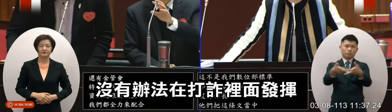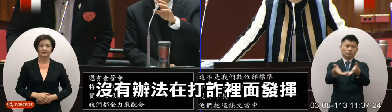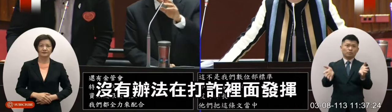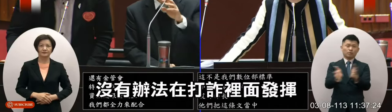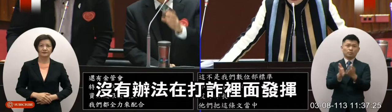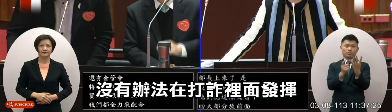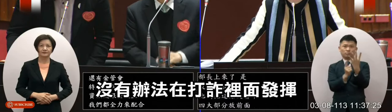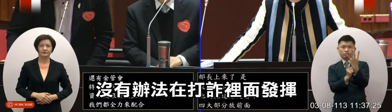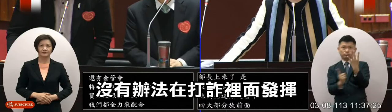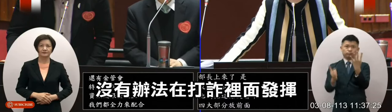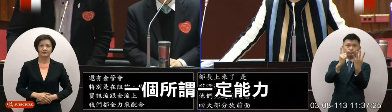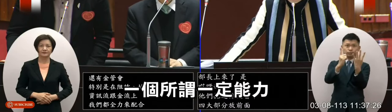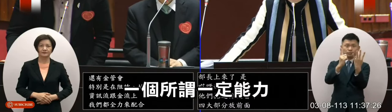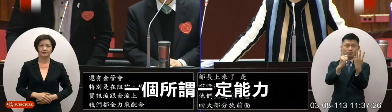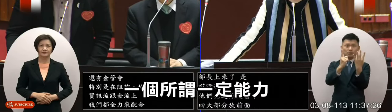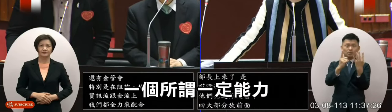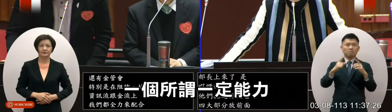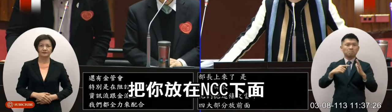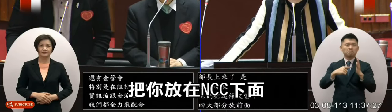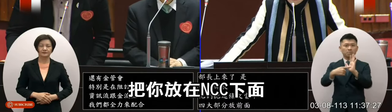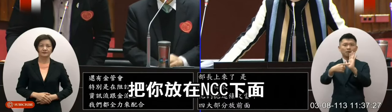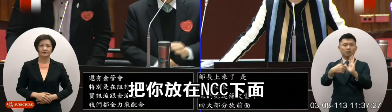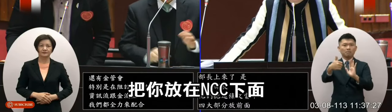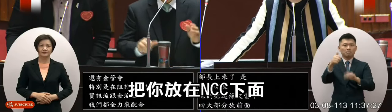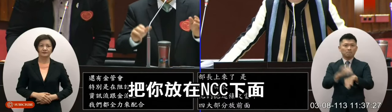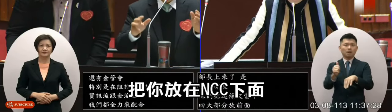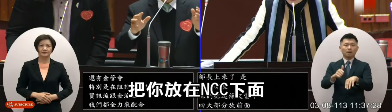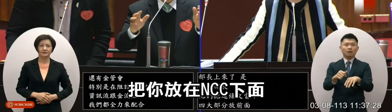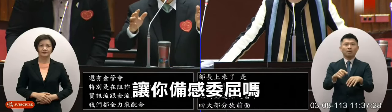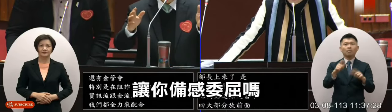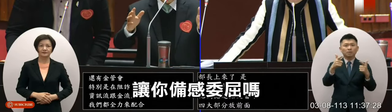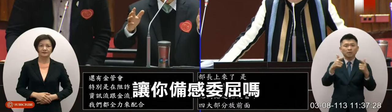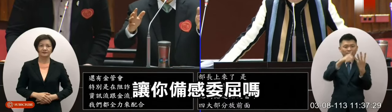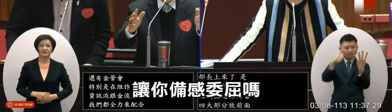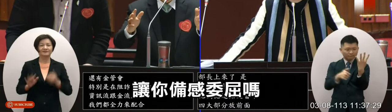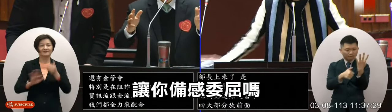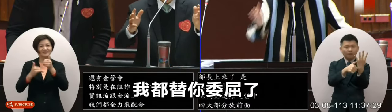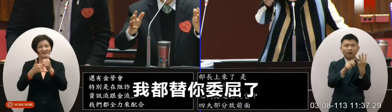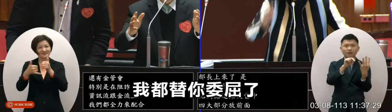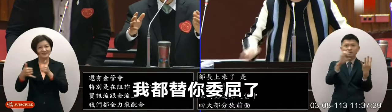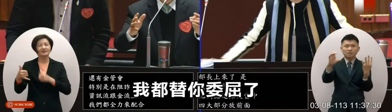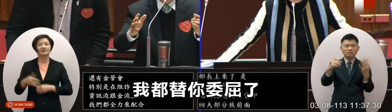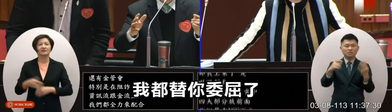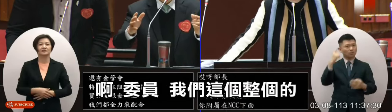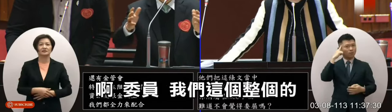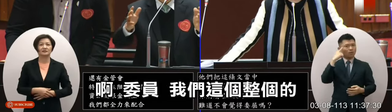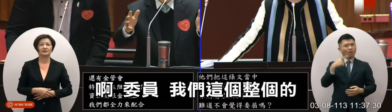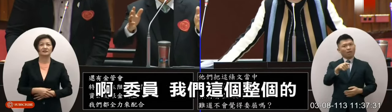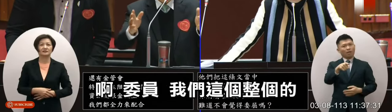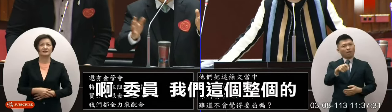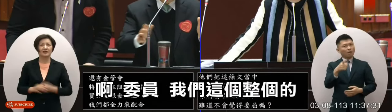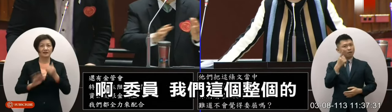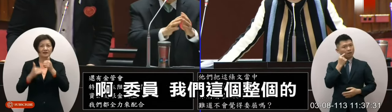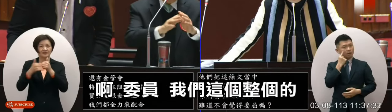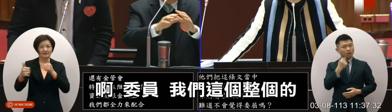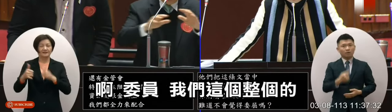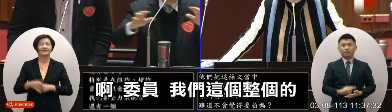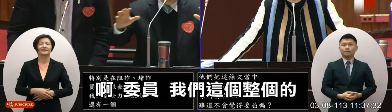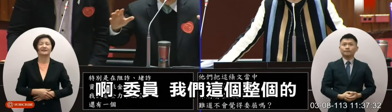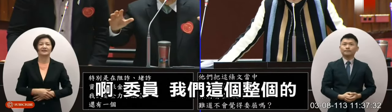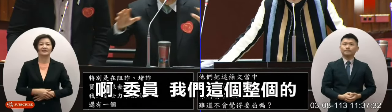办法在打仗里面发挥一个所谓一定能力，把你放在 NC 下面让你倍感委屈吗？我都替你委屈了。 委员，我们这